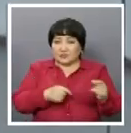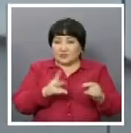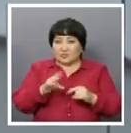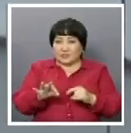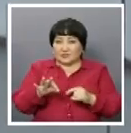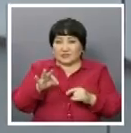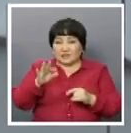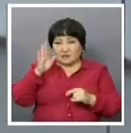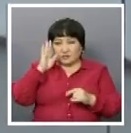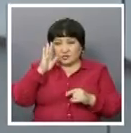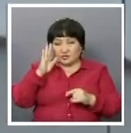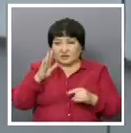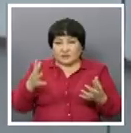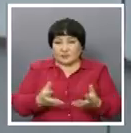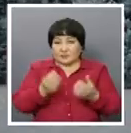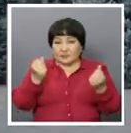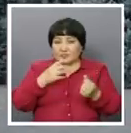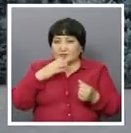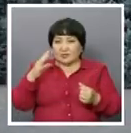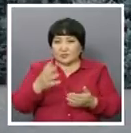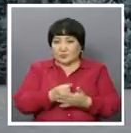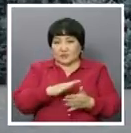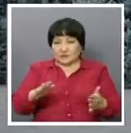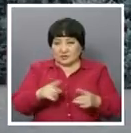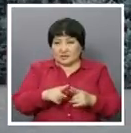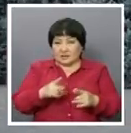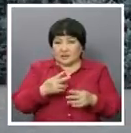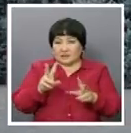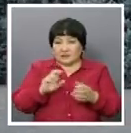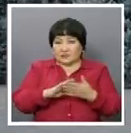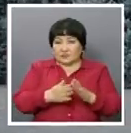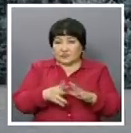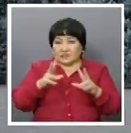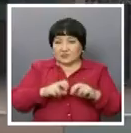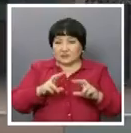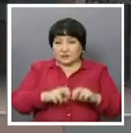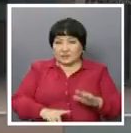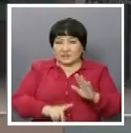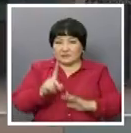адамды өлімнен арашалап қалу мүмкін болмады. Қазір аталған жайтқа байланысты зерттеу басталды.